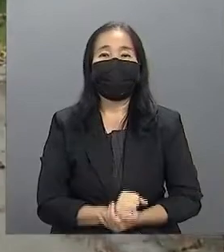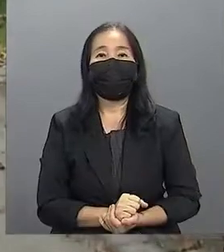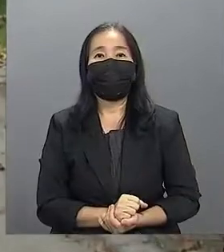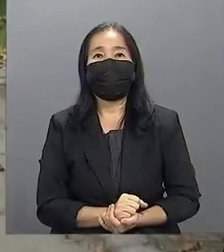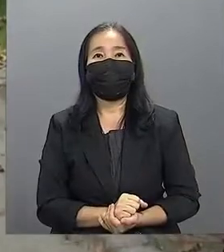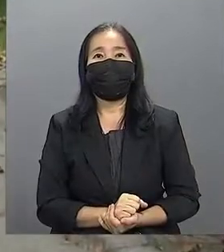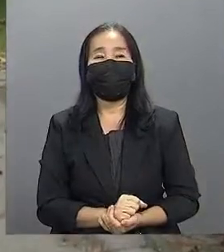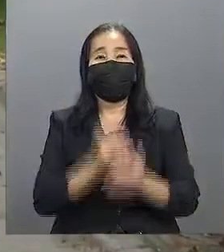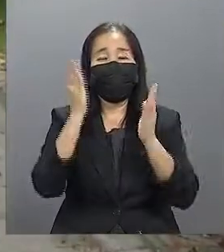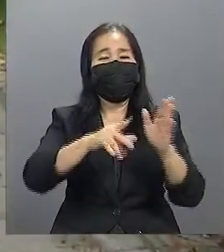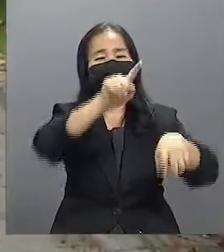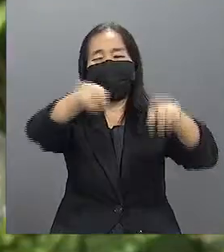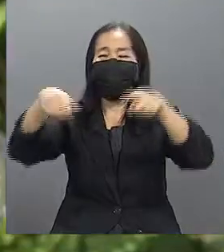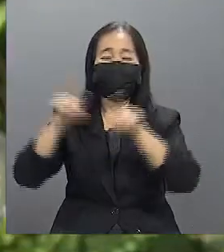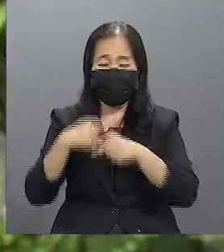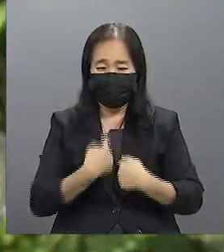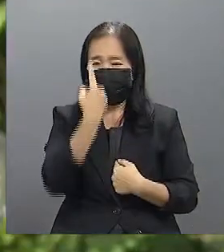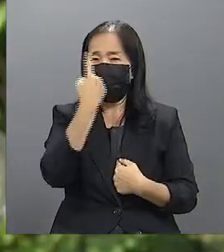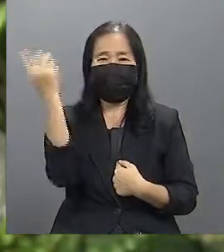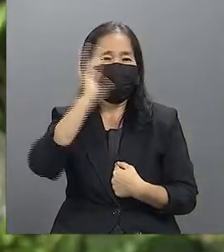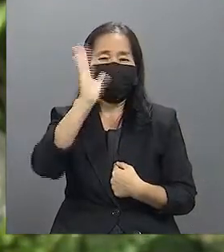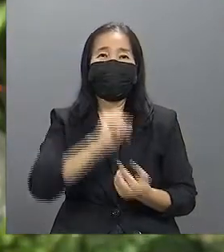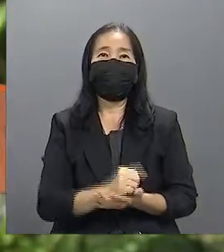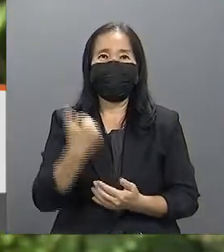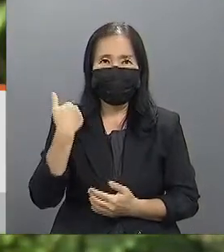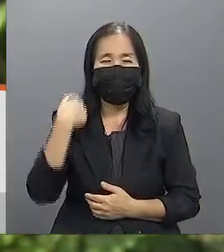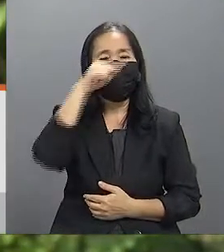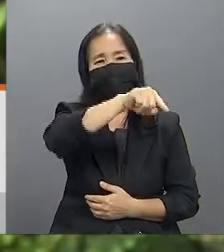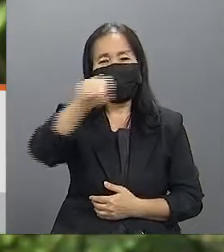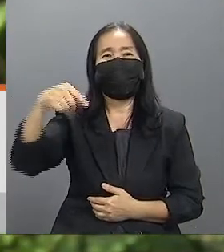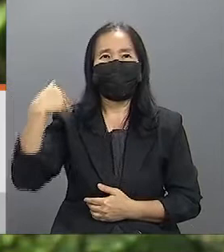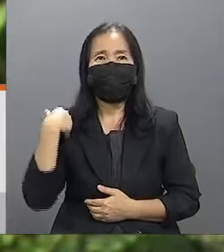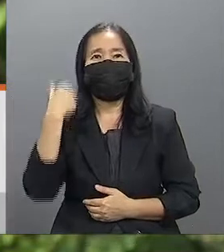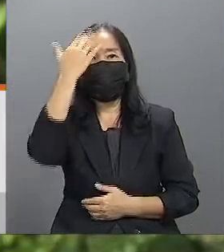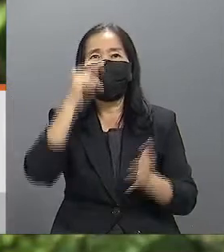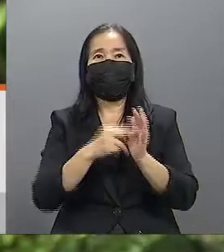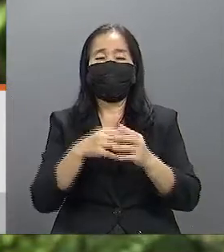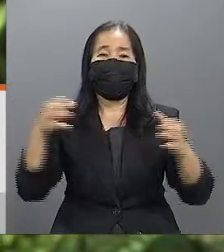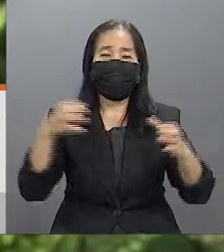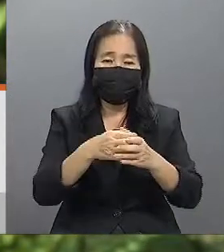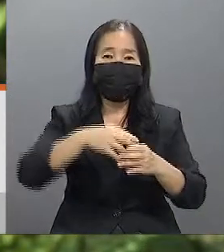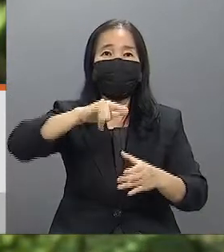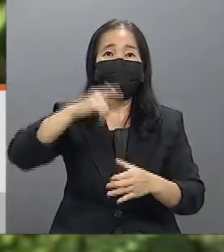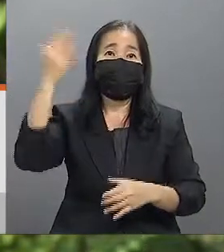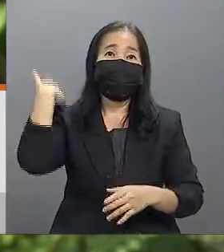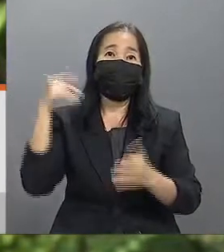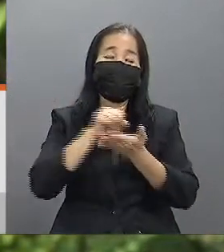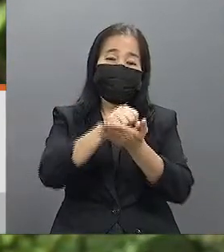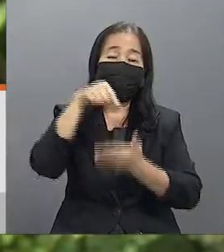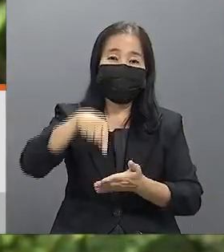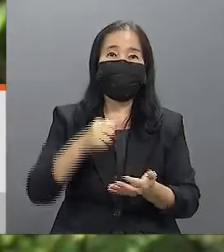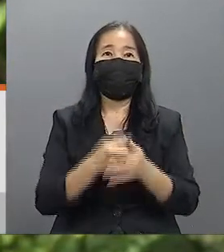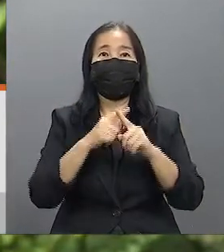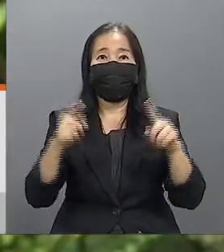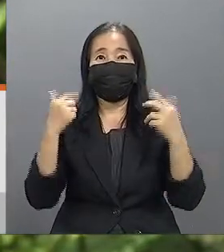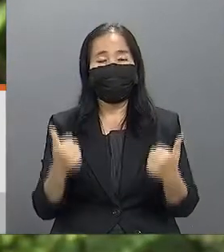ใช่หนูคนเดียวนะคะต้องมีผลบ้างผ่อนรถเพราะเราสร้างกันมาก่อนที่จะเจอวิกฤตนี้แต่พอเจอปิดวิกฤต